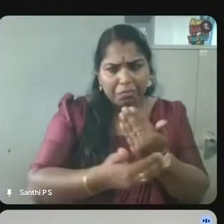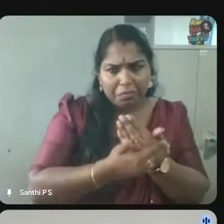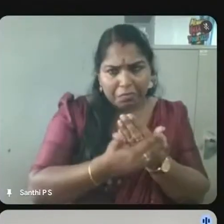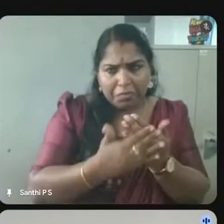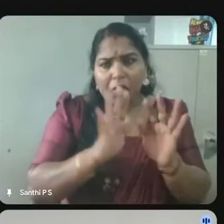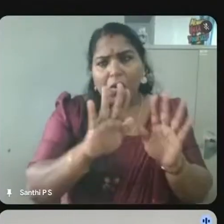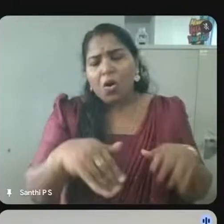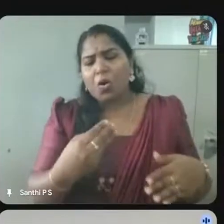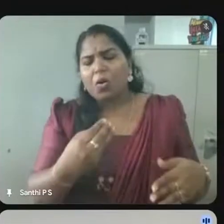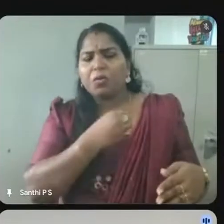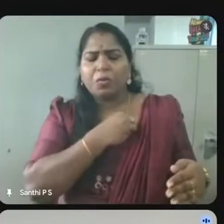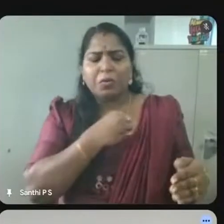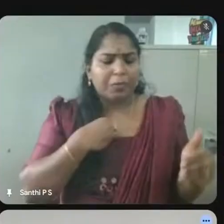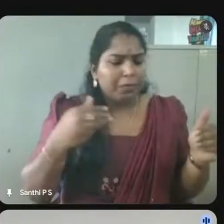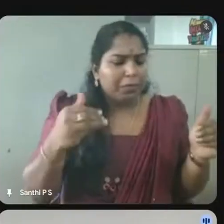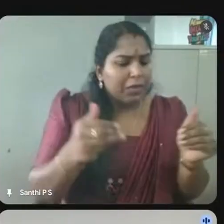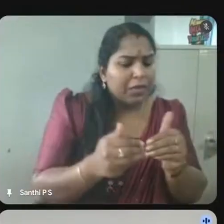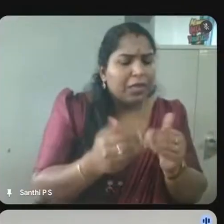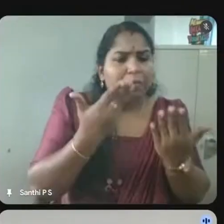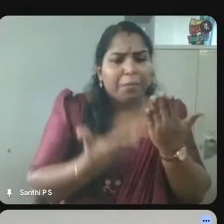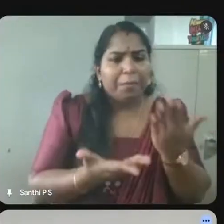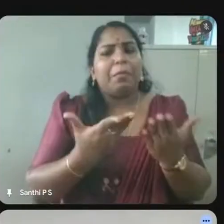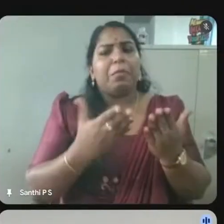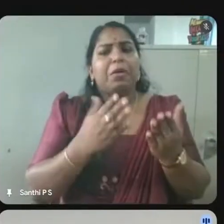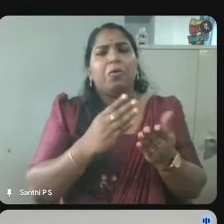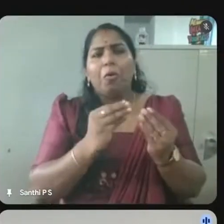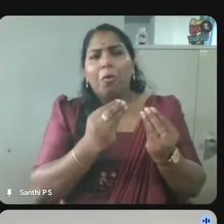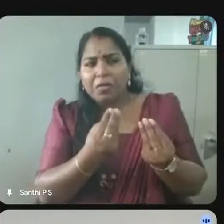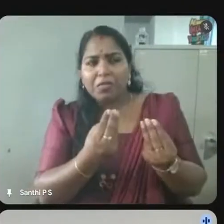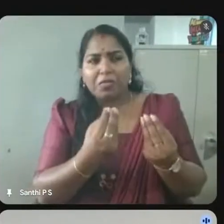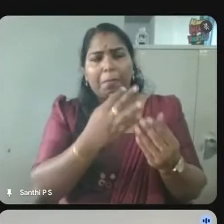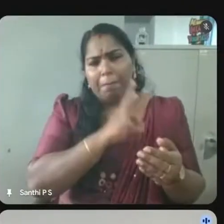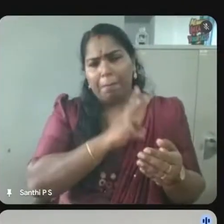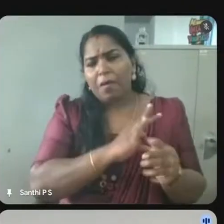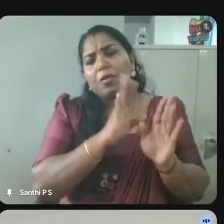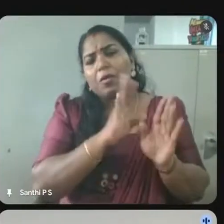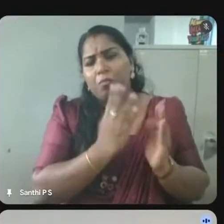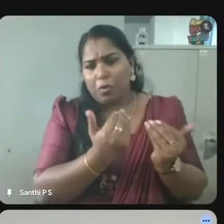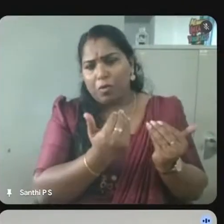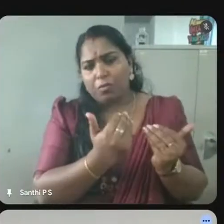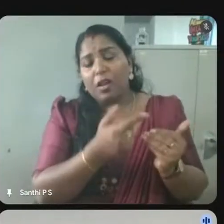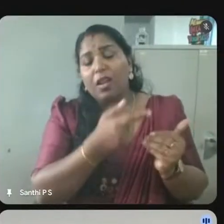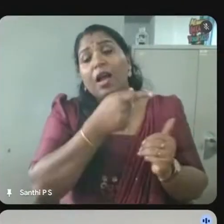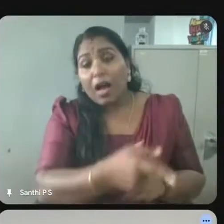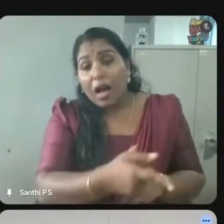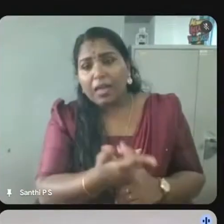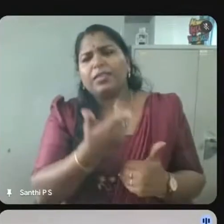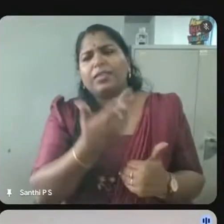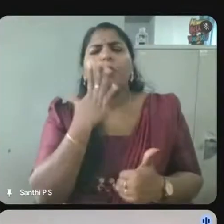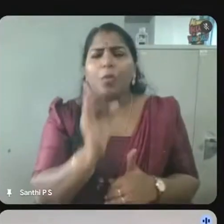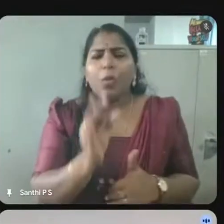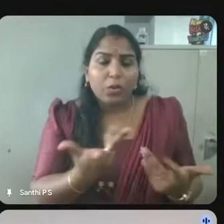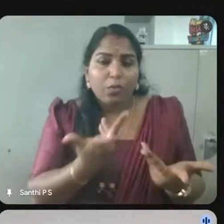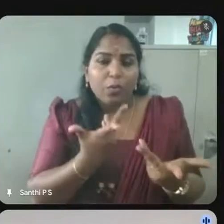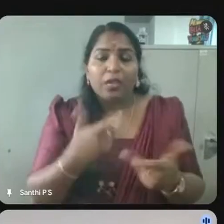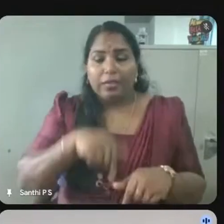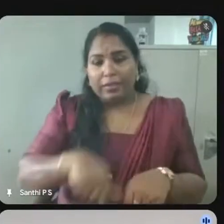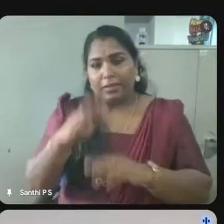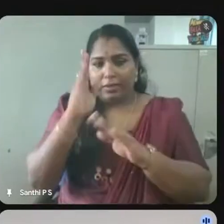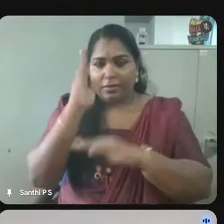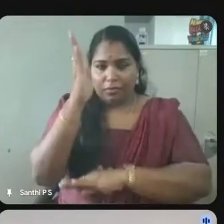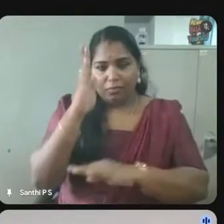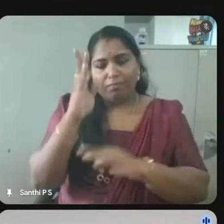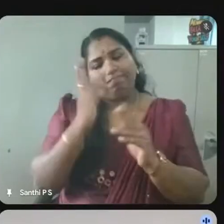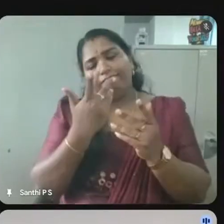ഒരു കാഴ്ചക്കുറവായിരുന്നു എന്നുള്ളതാണ് നമ്മുടെ ഇന്നത്തെ ഈ ഒരു ടോക്കിന്റെ പ്രസക്തി. അതായത് ഇതിലെ ലീഡിങ് കോസസ്